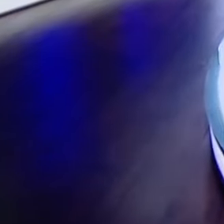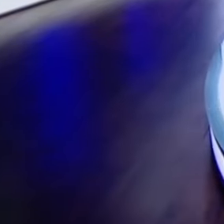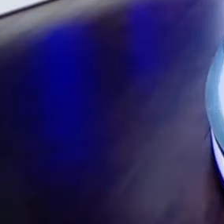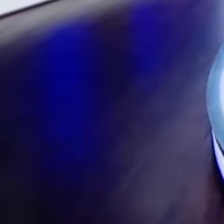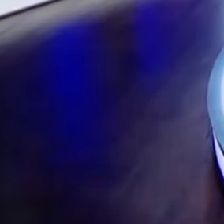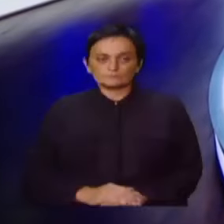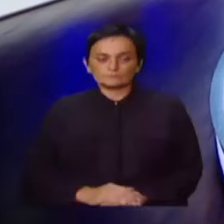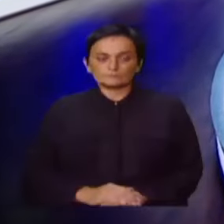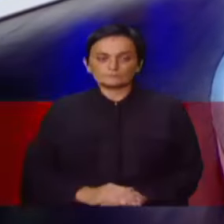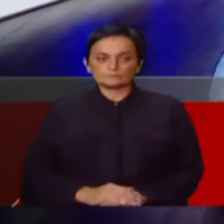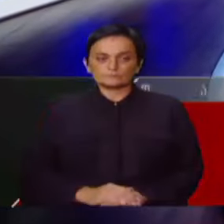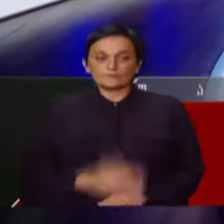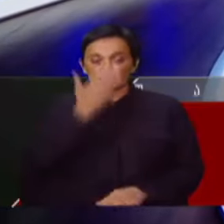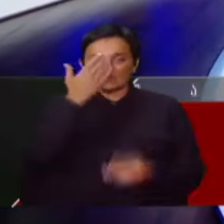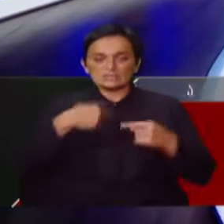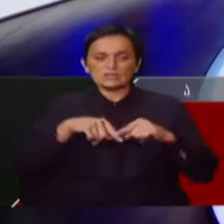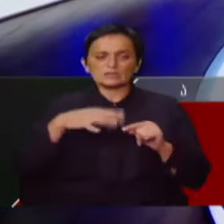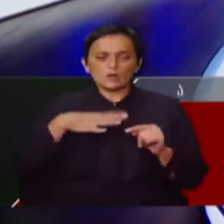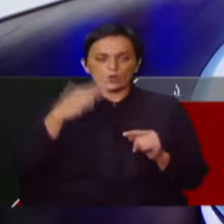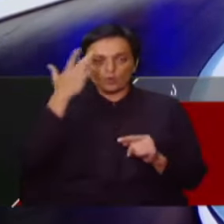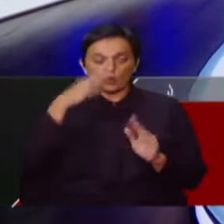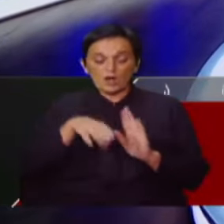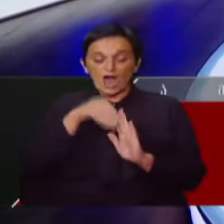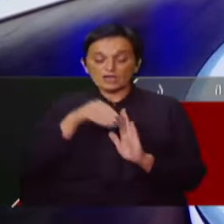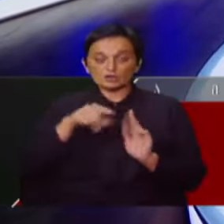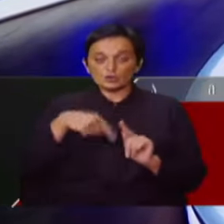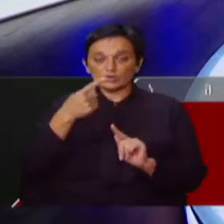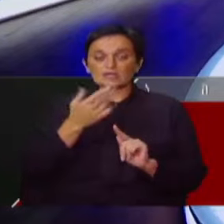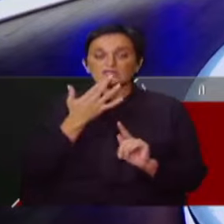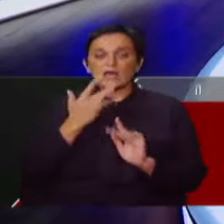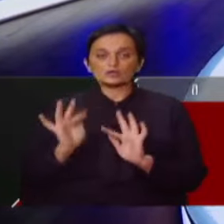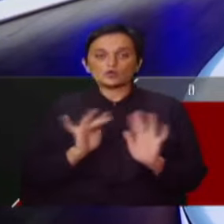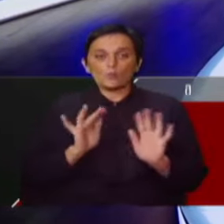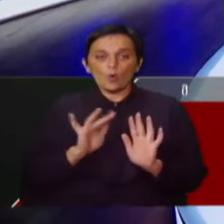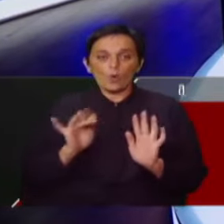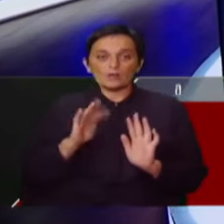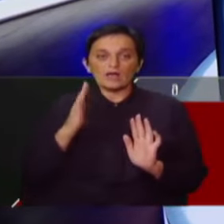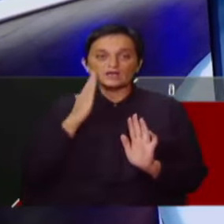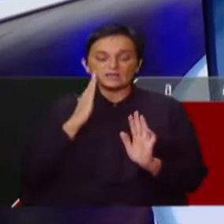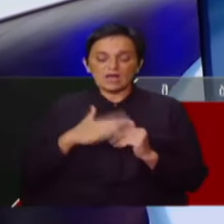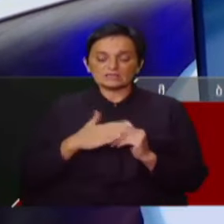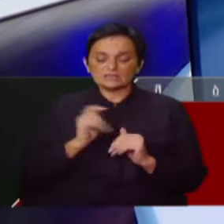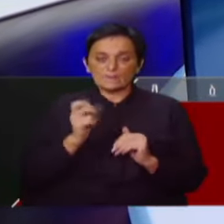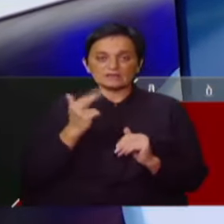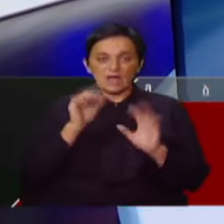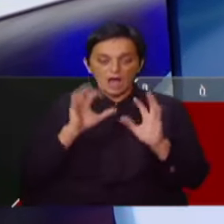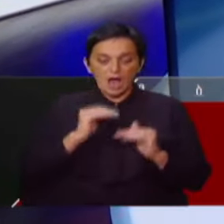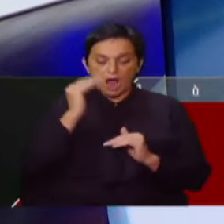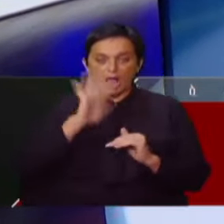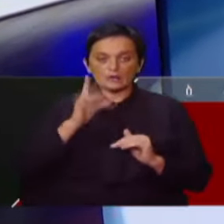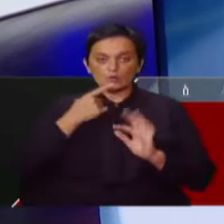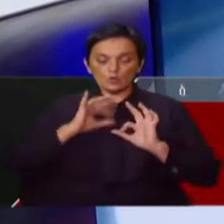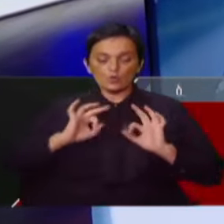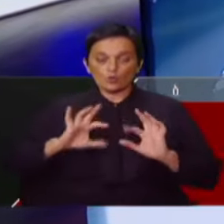მართველი პარტიის მიმართვა საზოგადოებას ქართული ოცნება არჩევნების შემდეგ ნაციონალური მოძრაობის გასამართლებას და არაკონსტიტუციურად